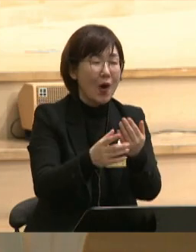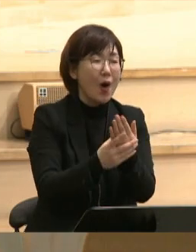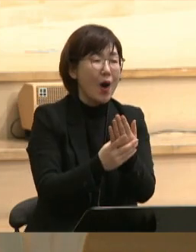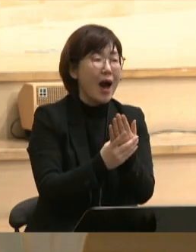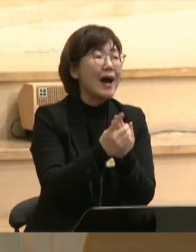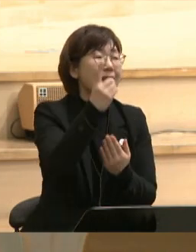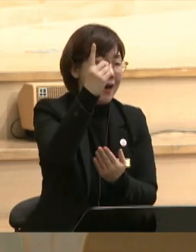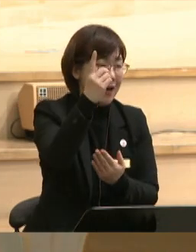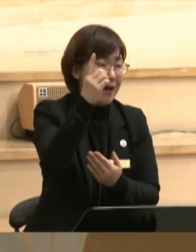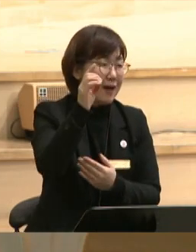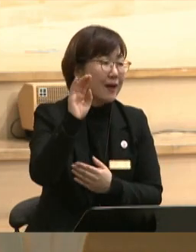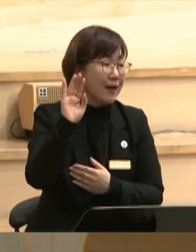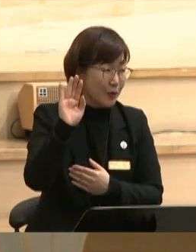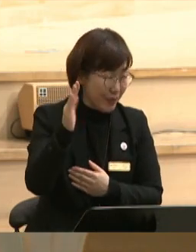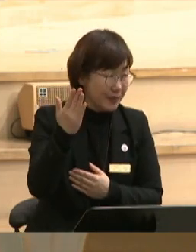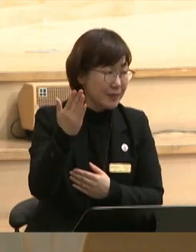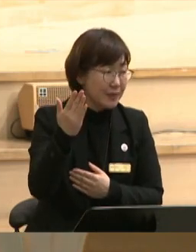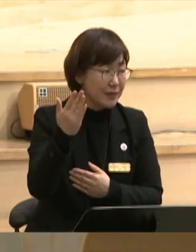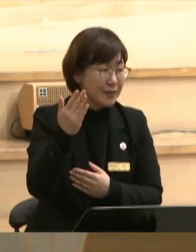것